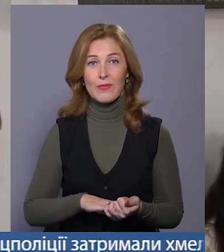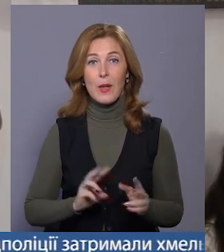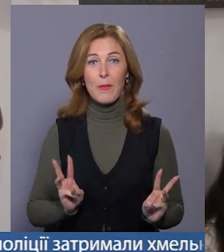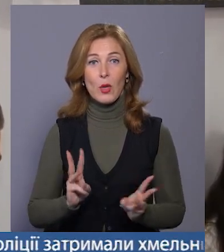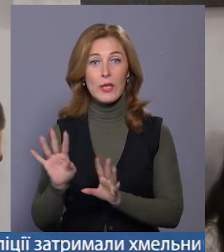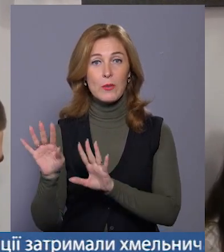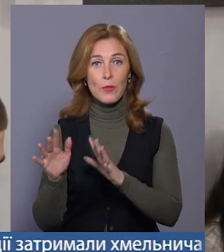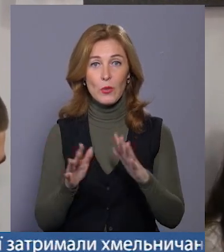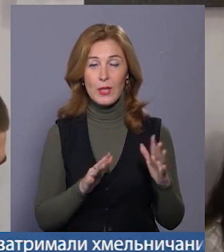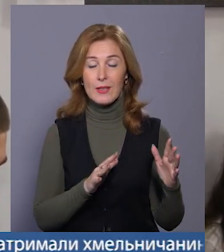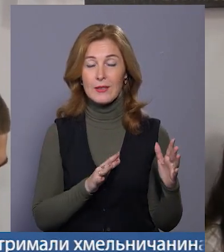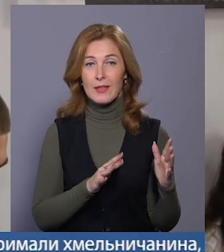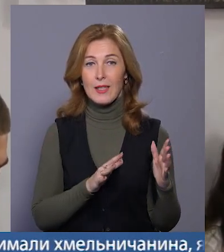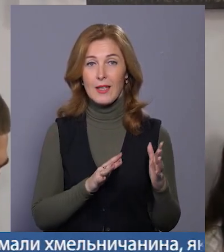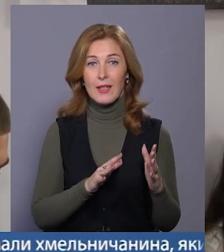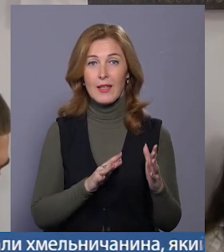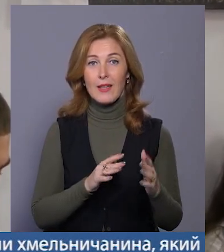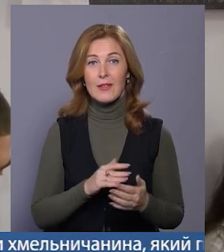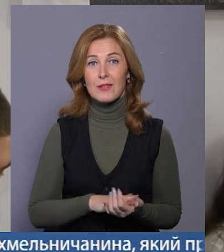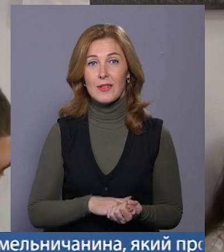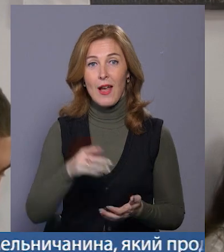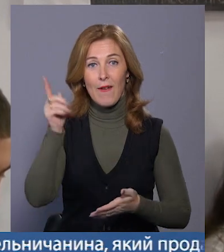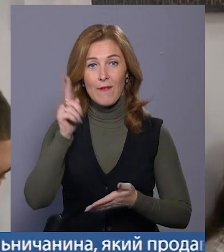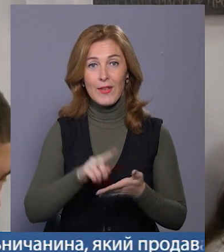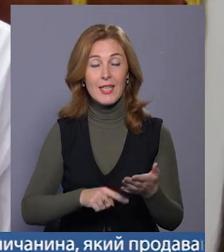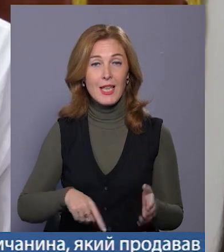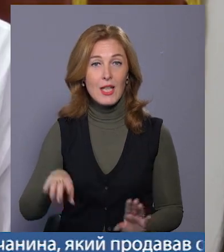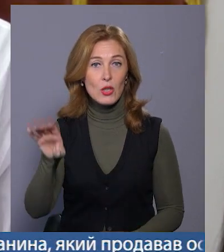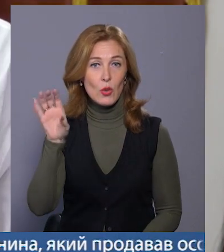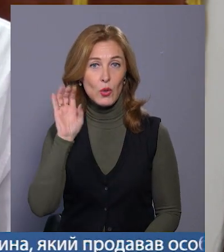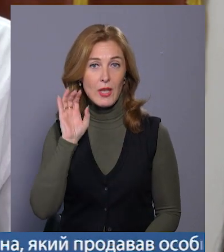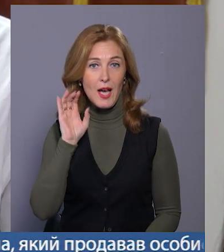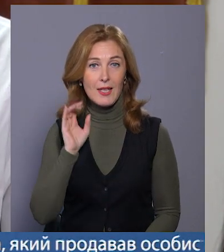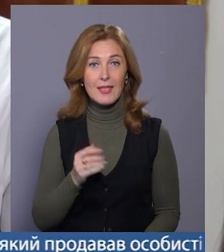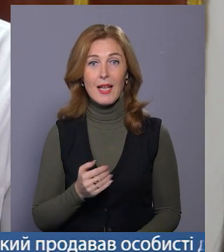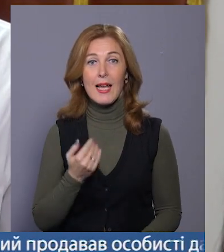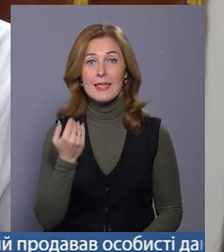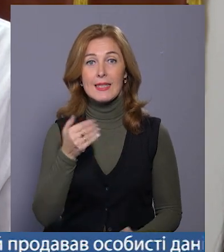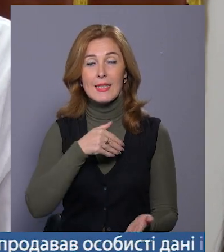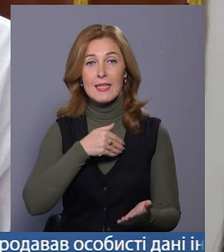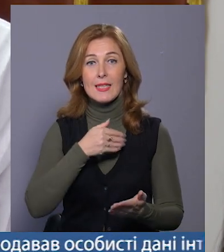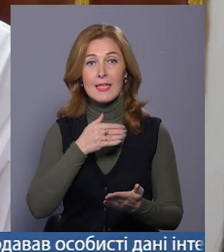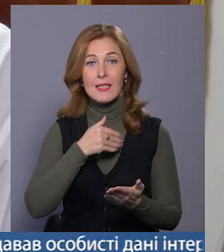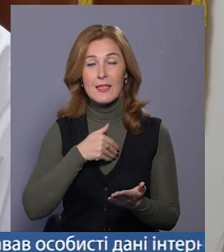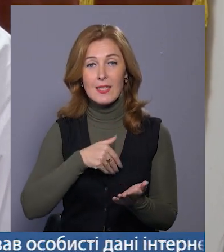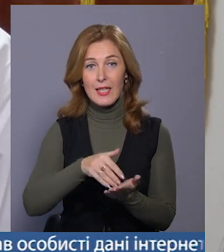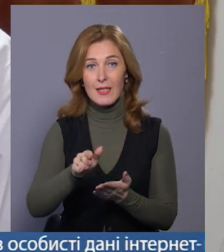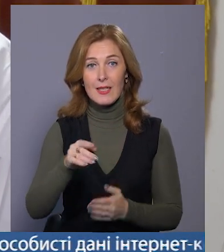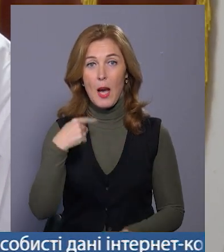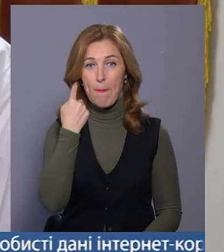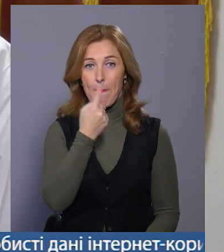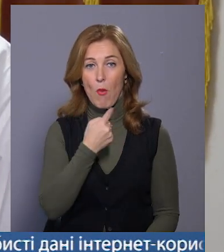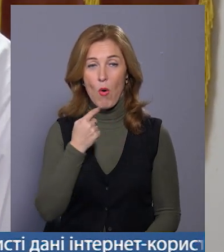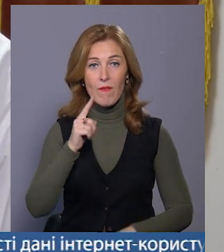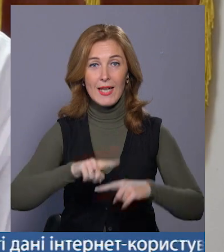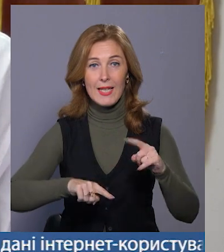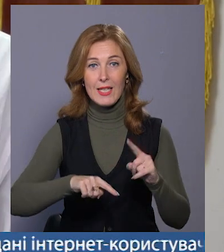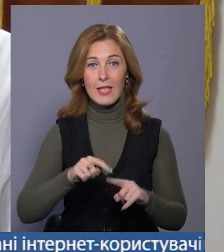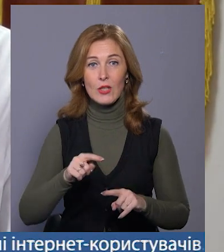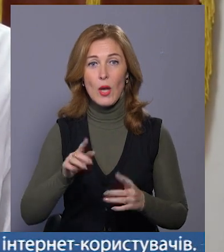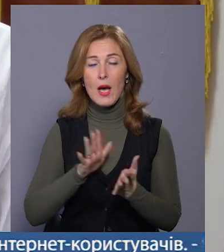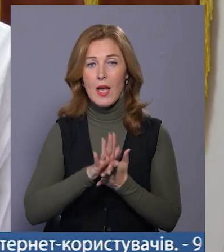чистіша від сльози, вона хай буде вірно і слухняно. Ти зрікся мови рідної, ганьба тебе зустріне на